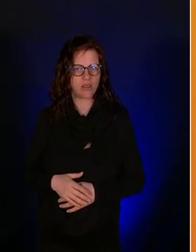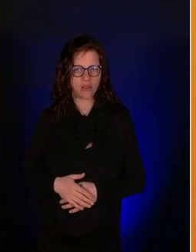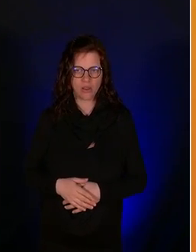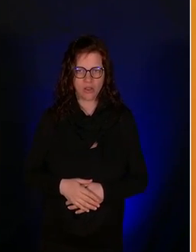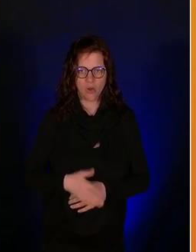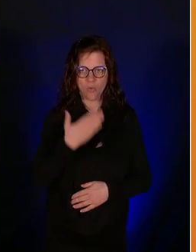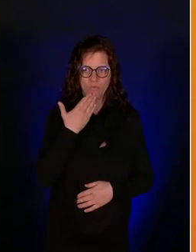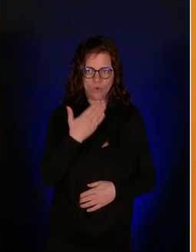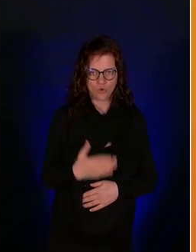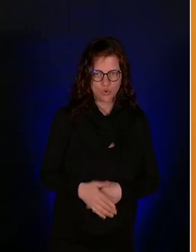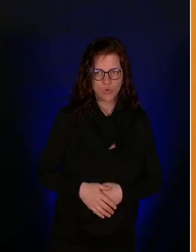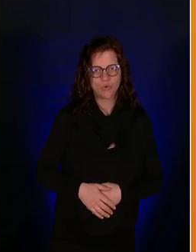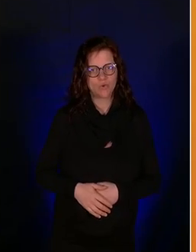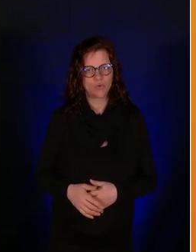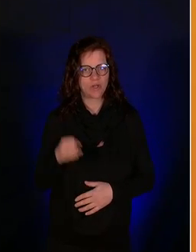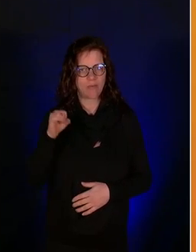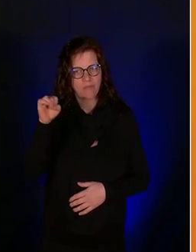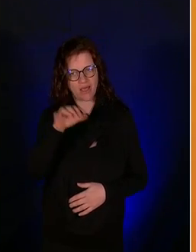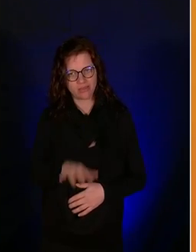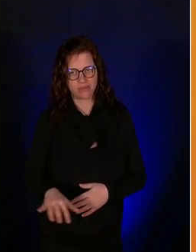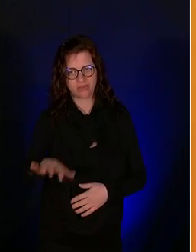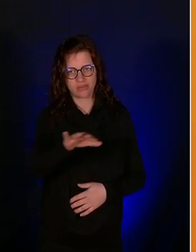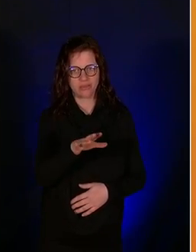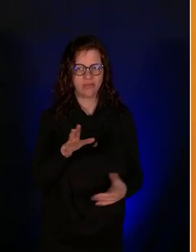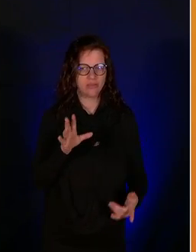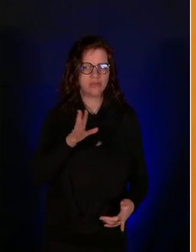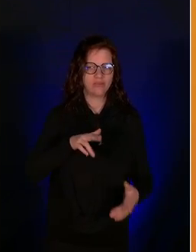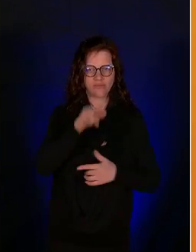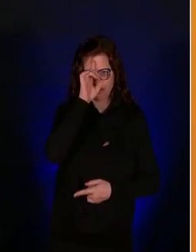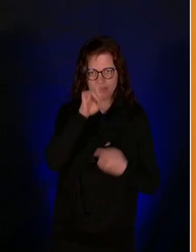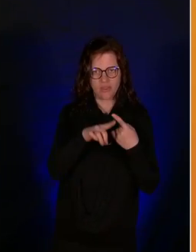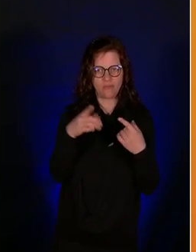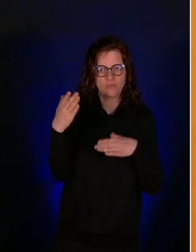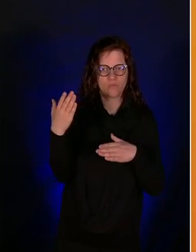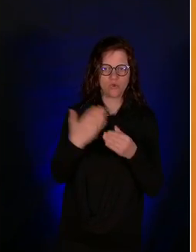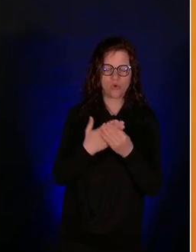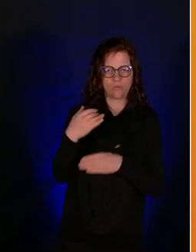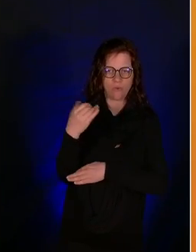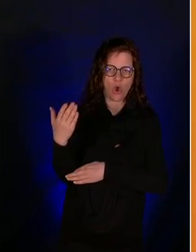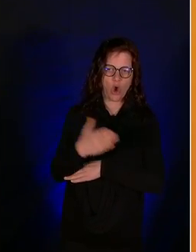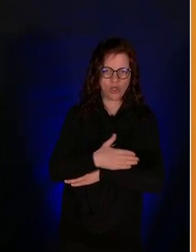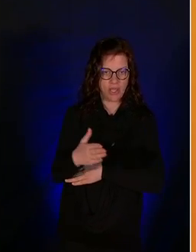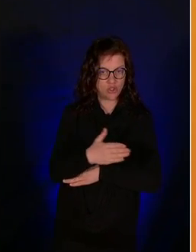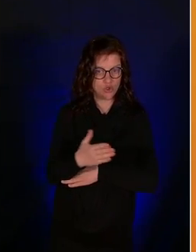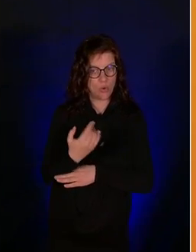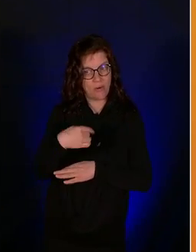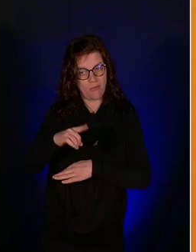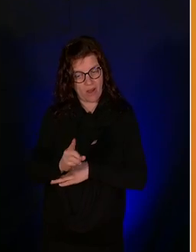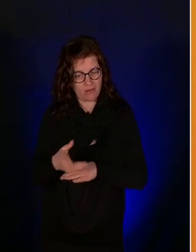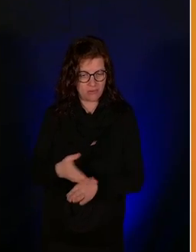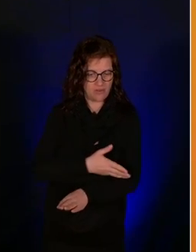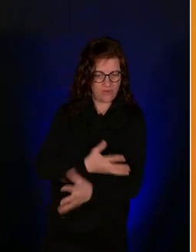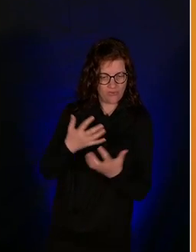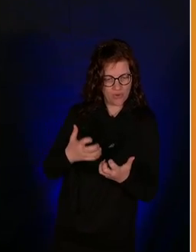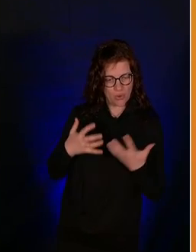Bonjour tout le monde, chers camarades. Nous allons aborder le document d'orientation. Avant, j'aimerais venir sur les engagements que nous